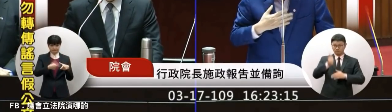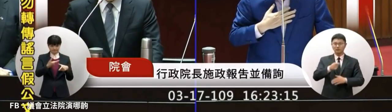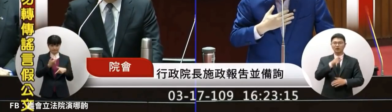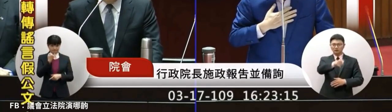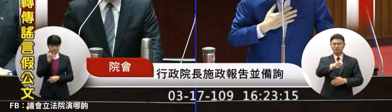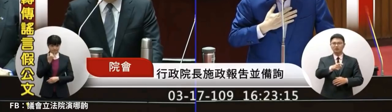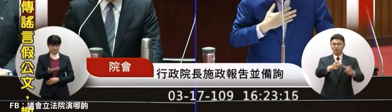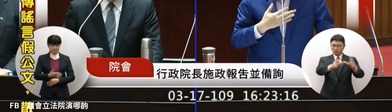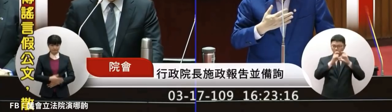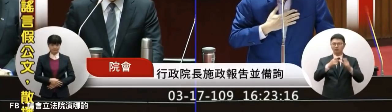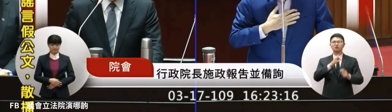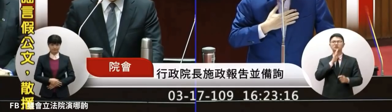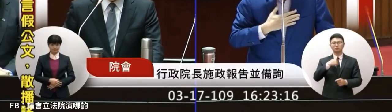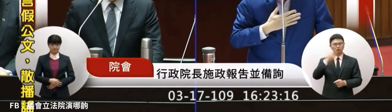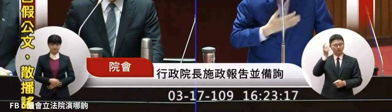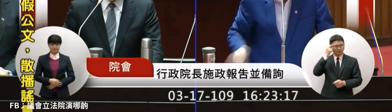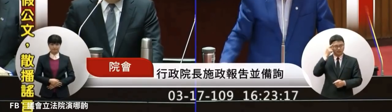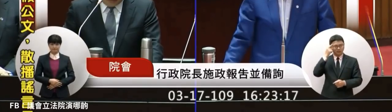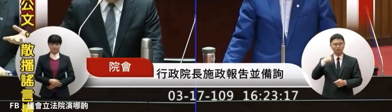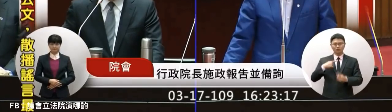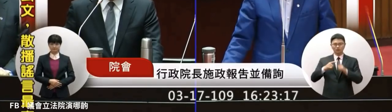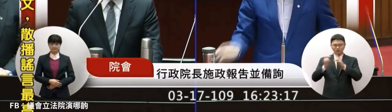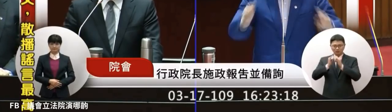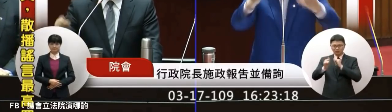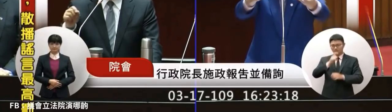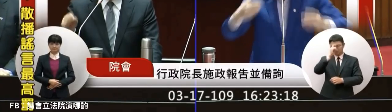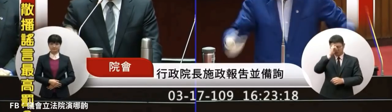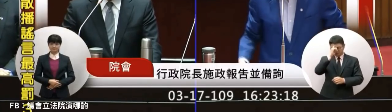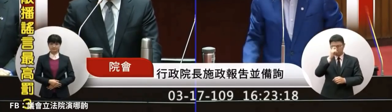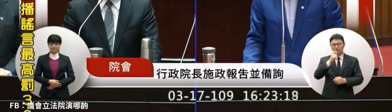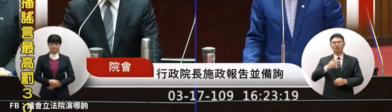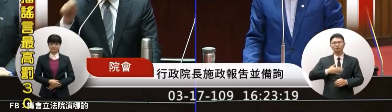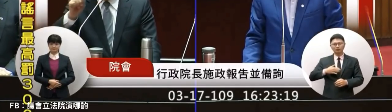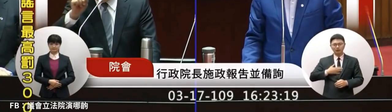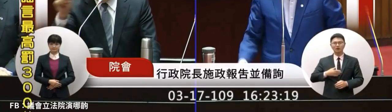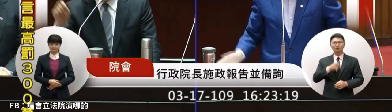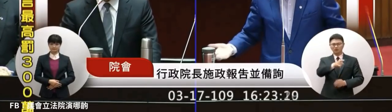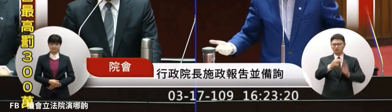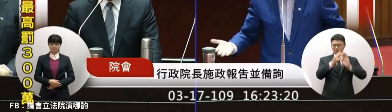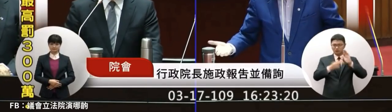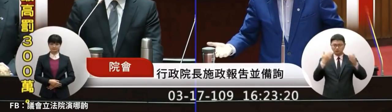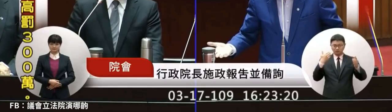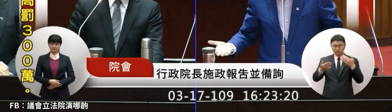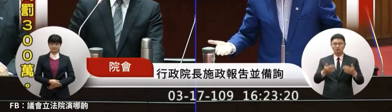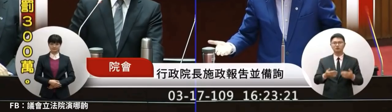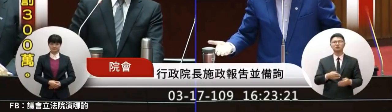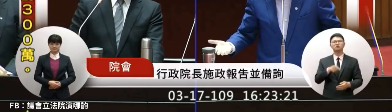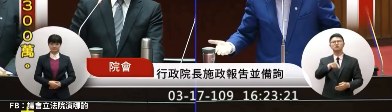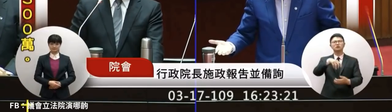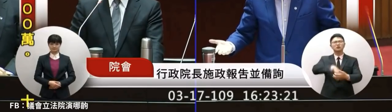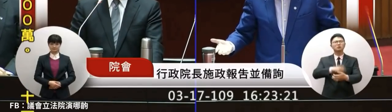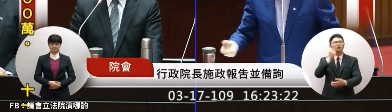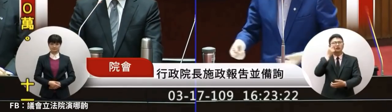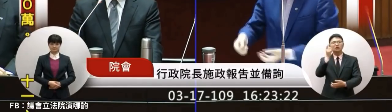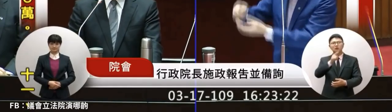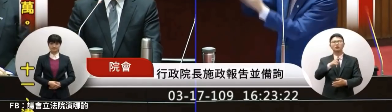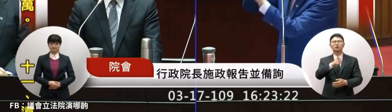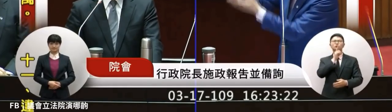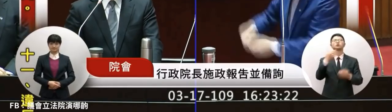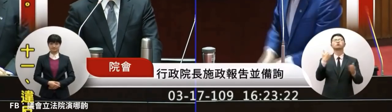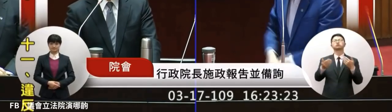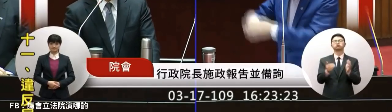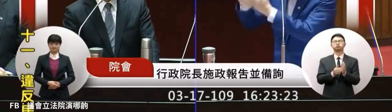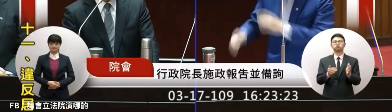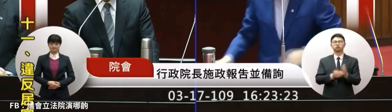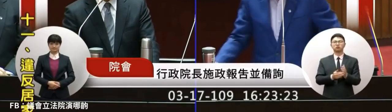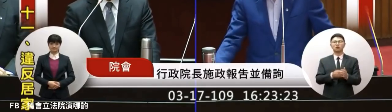是我想要知道的，你把它讲清楚。就何难之有呢？把话是讲